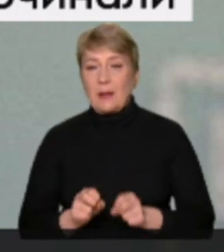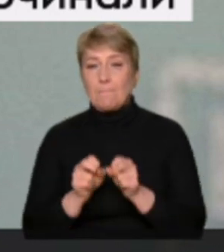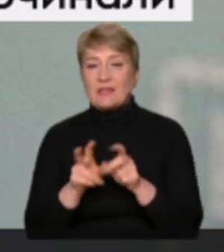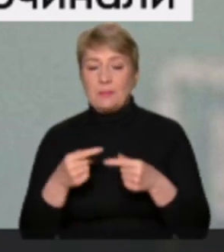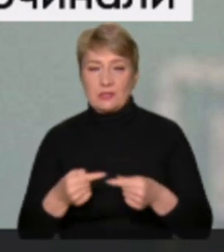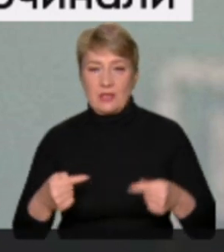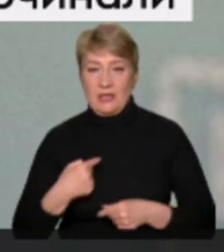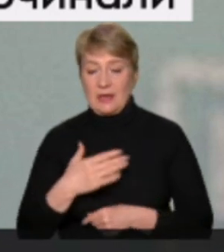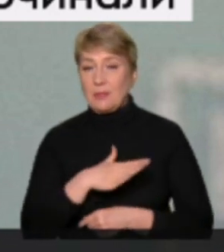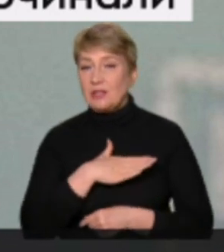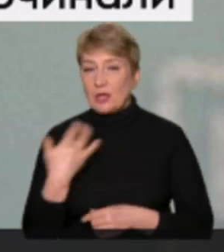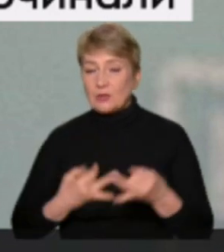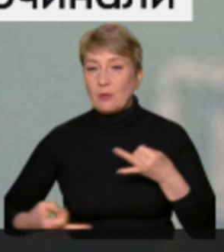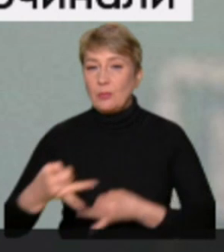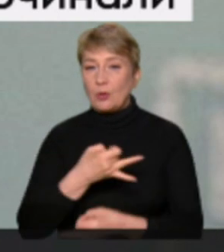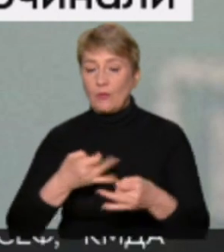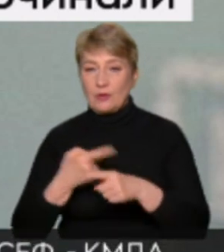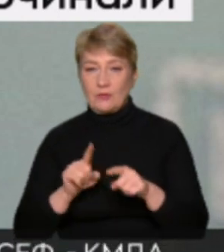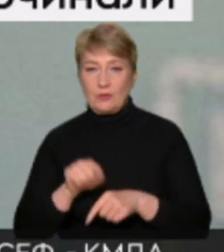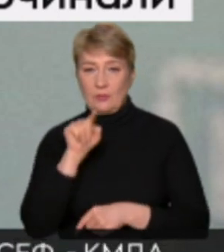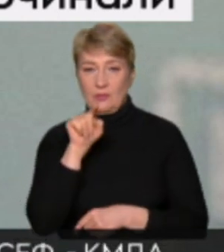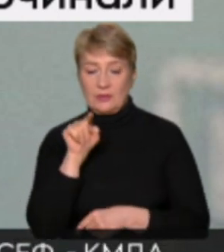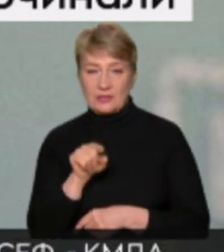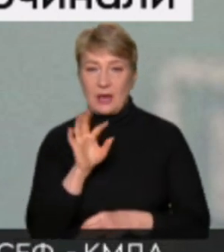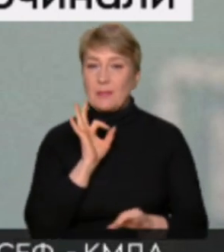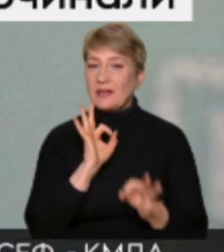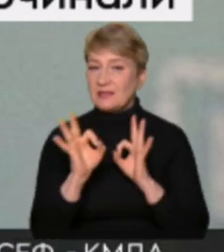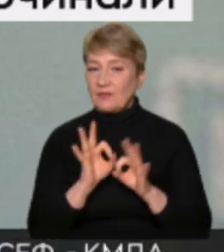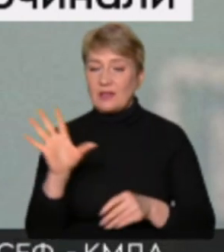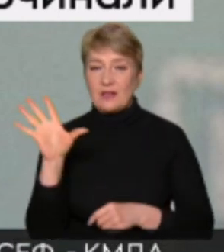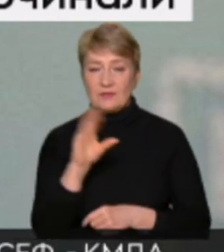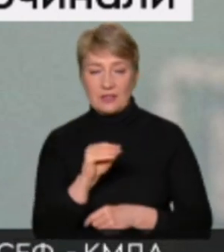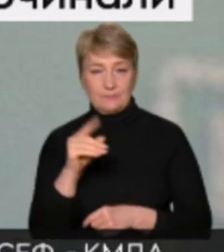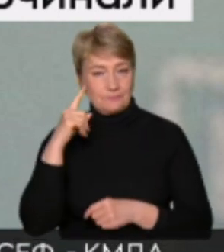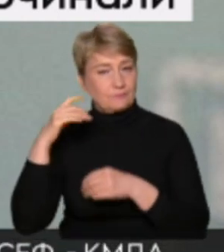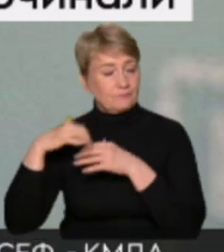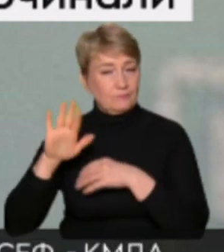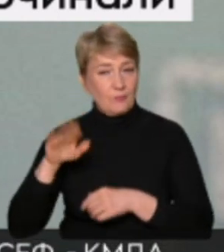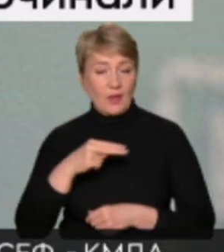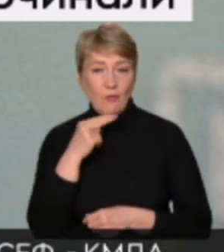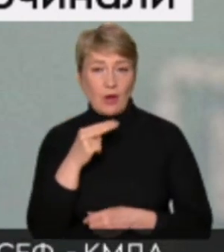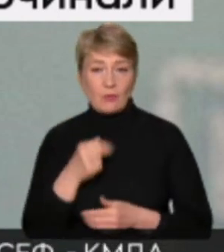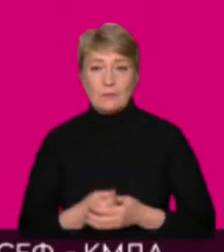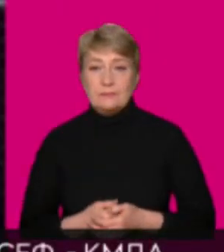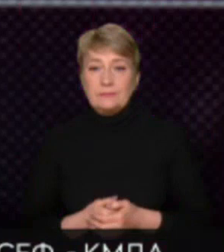не хотів проговорювати це питання і радив би всім не звертати на такі сценарії увагу.